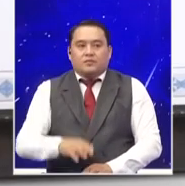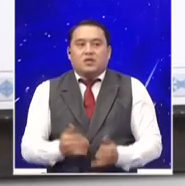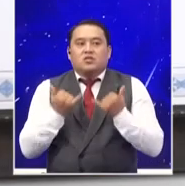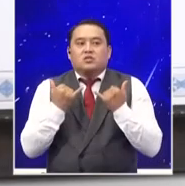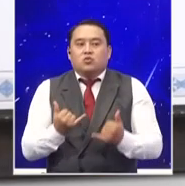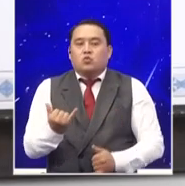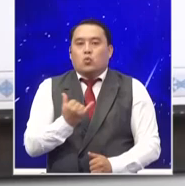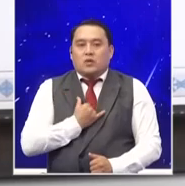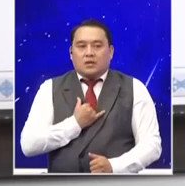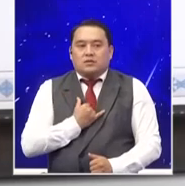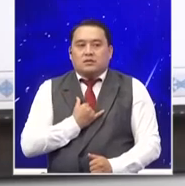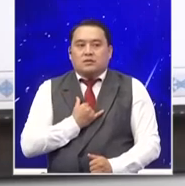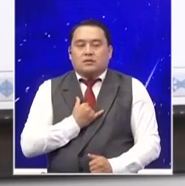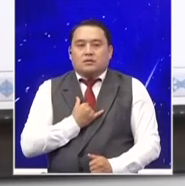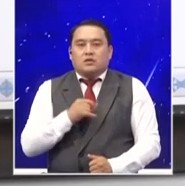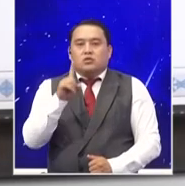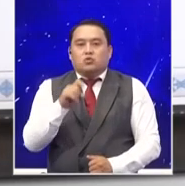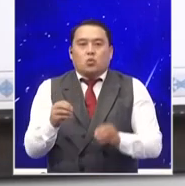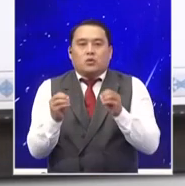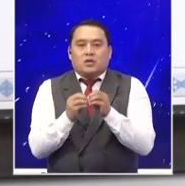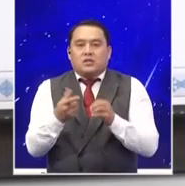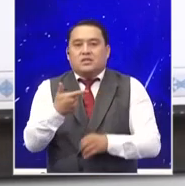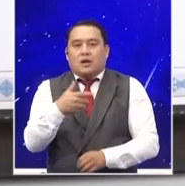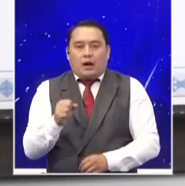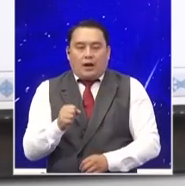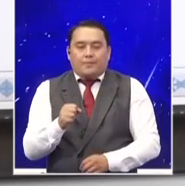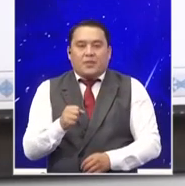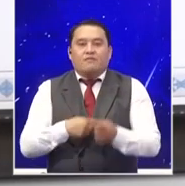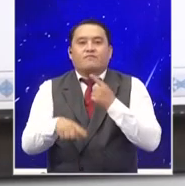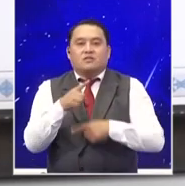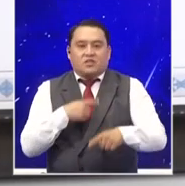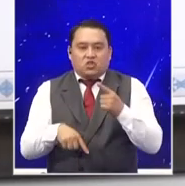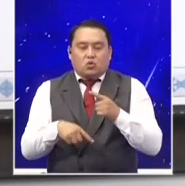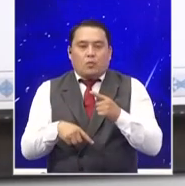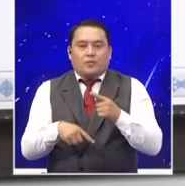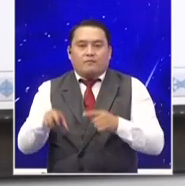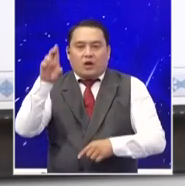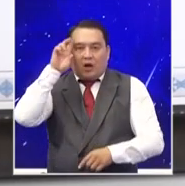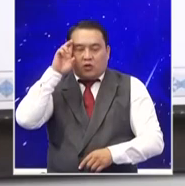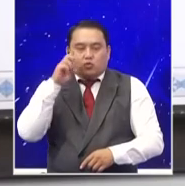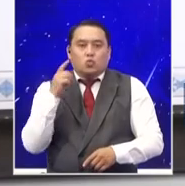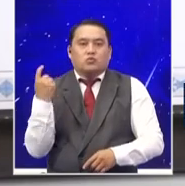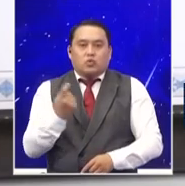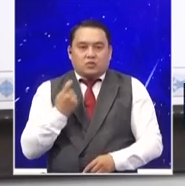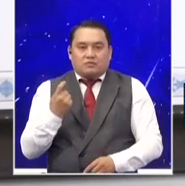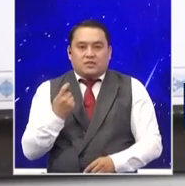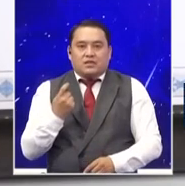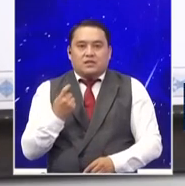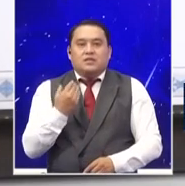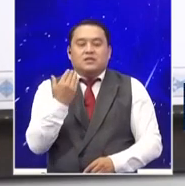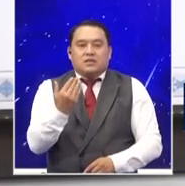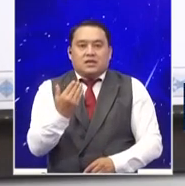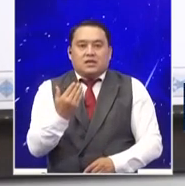время у нас сейчас 110 гектаров уже возвращено в государственную собственность. Из